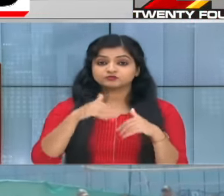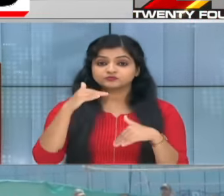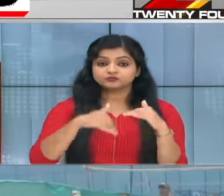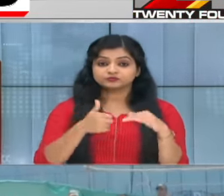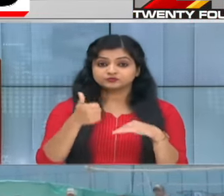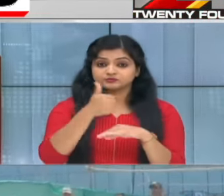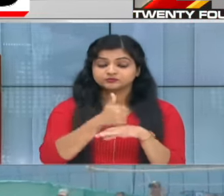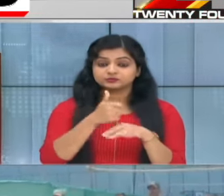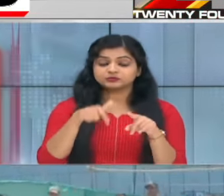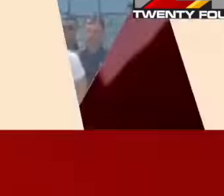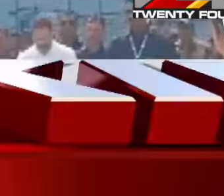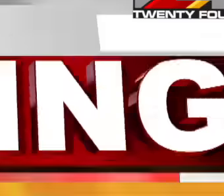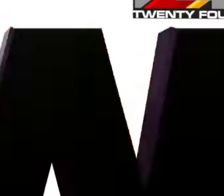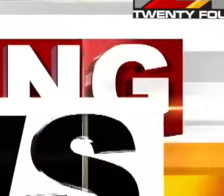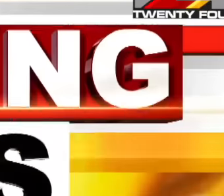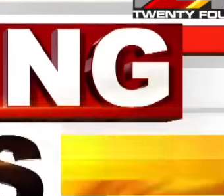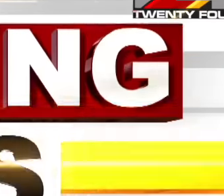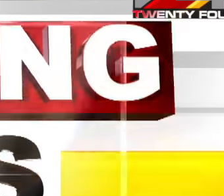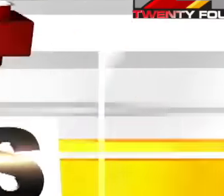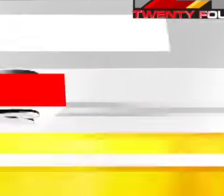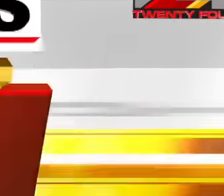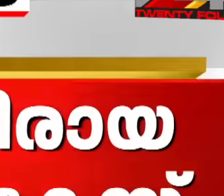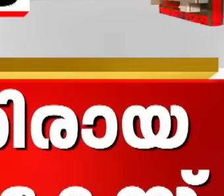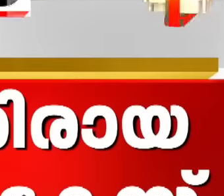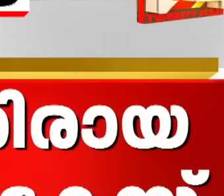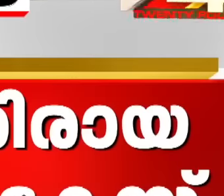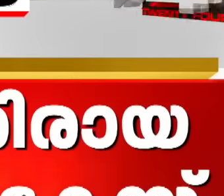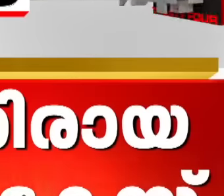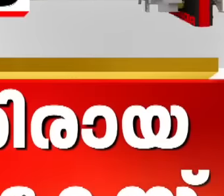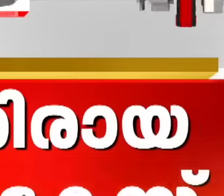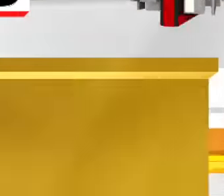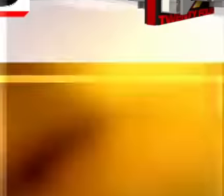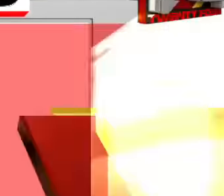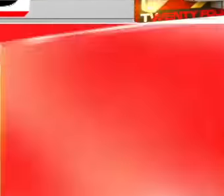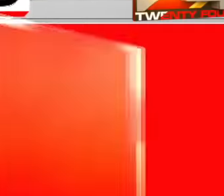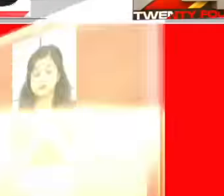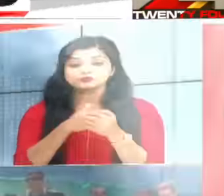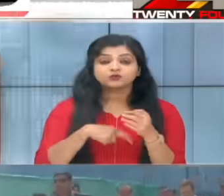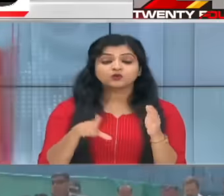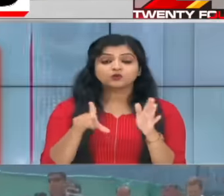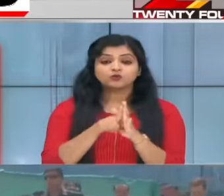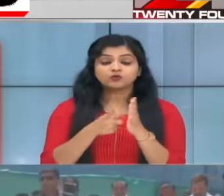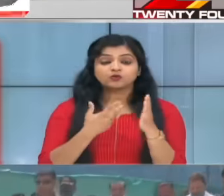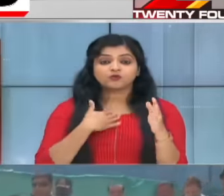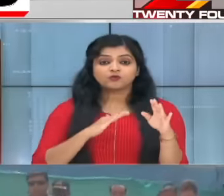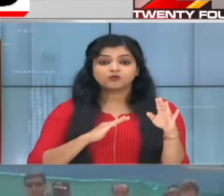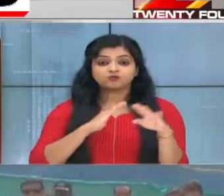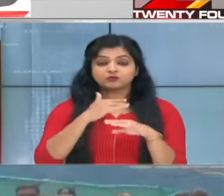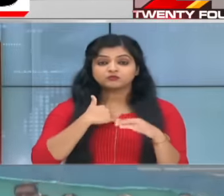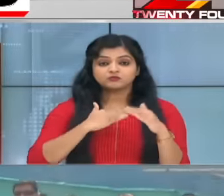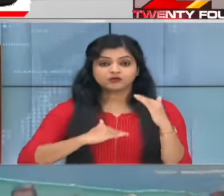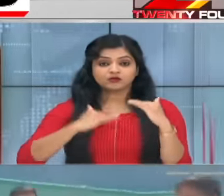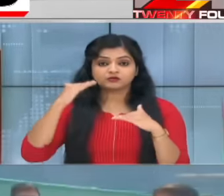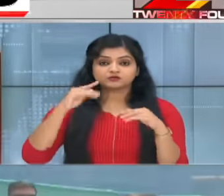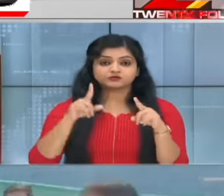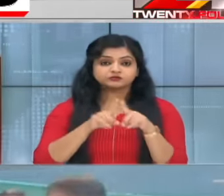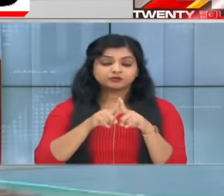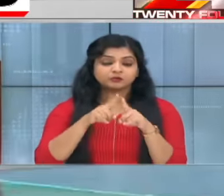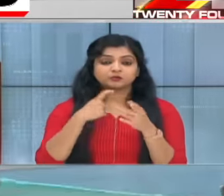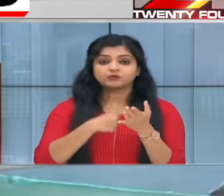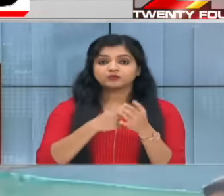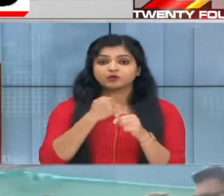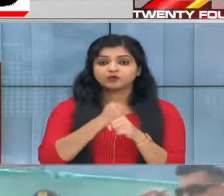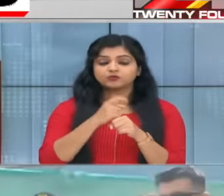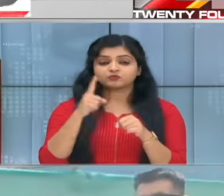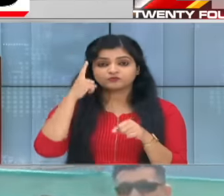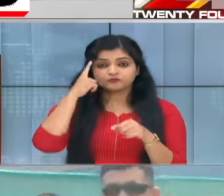എന്നുള്ളത് ഭരണഘടന നൽകുന്ന ഒരു അവകാശമല്ല. ഭരണഘടനയെക്കാളും നിയമത്തെക്കാളും ഉപരി താൻ വലിയ ആളാണ് എന്ന്